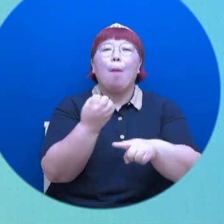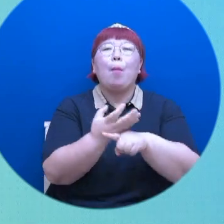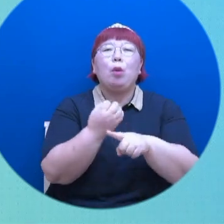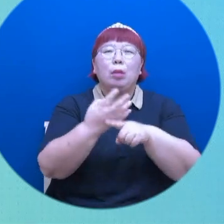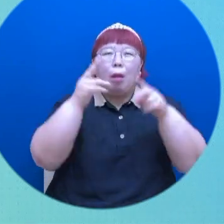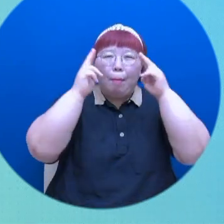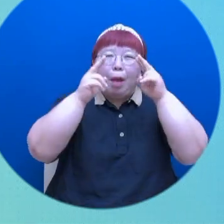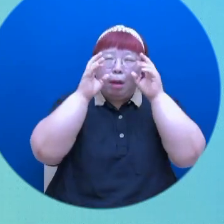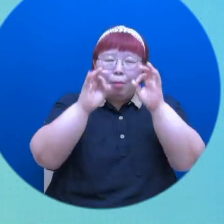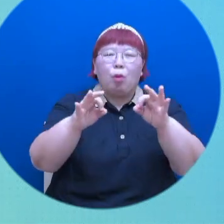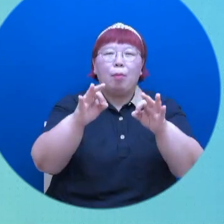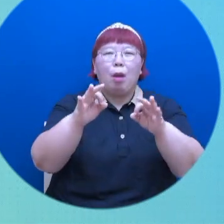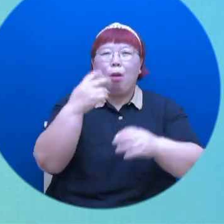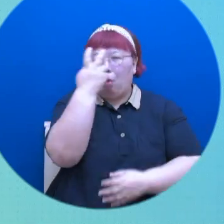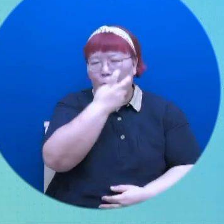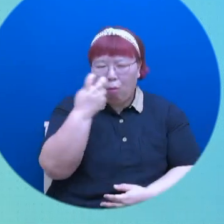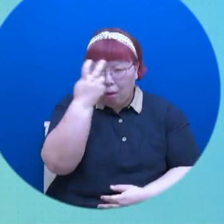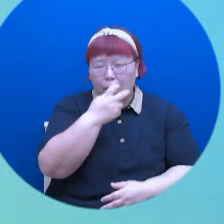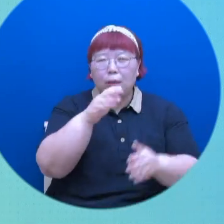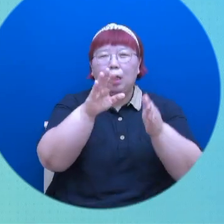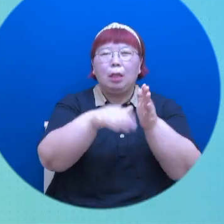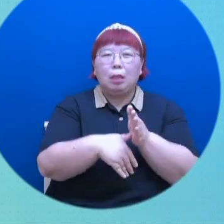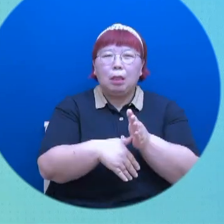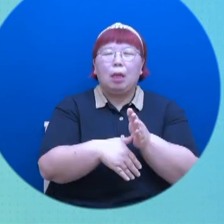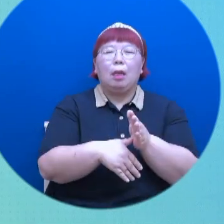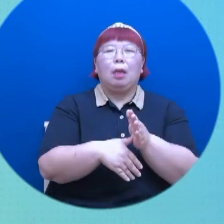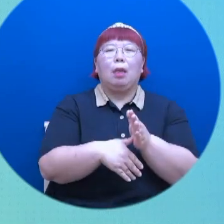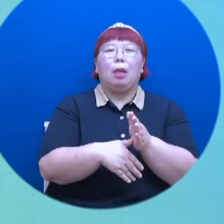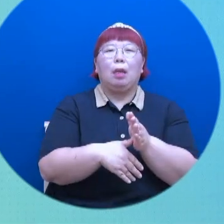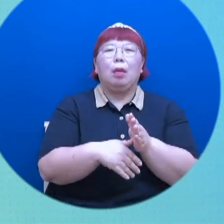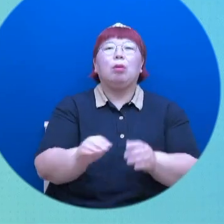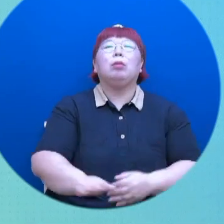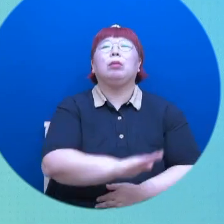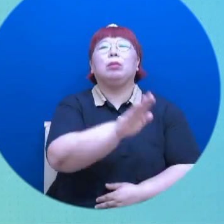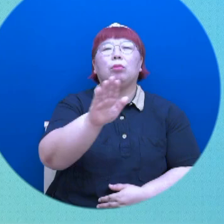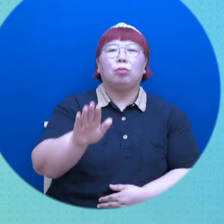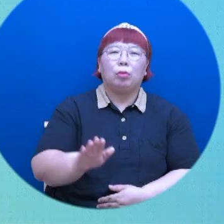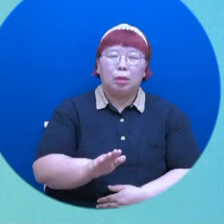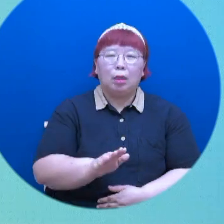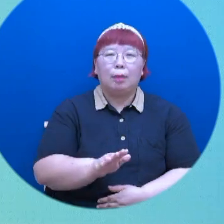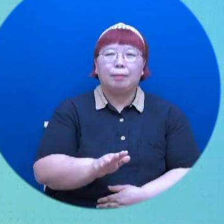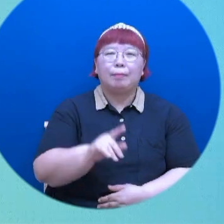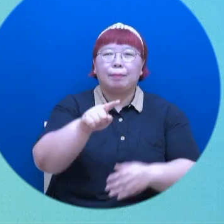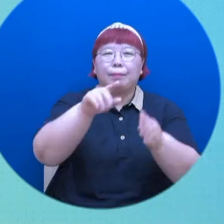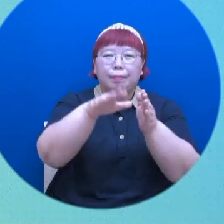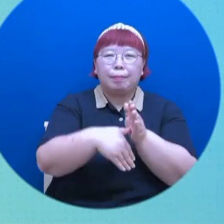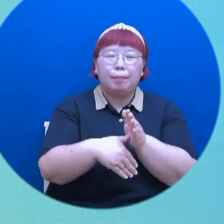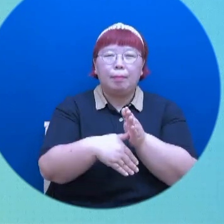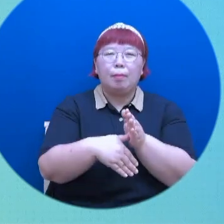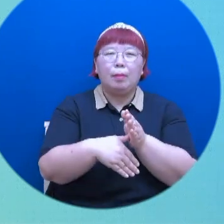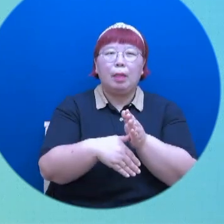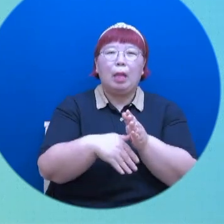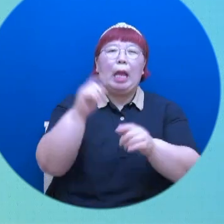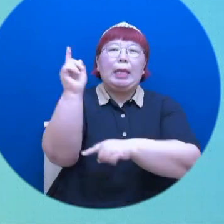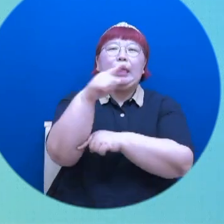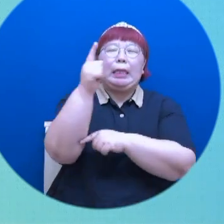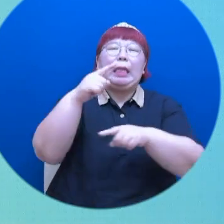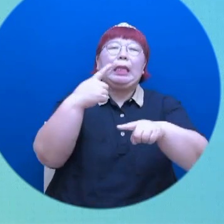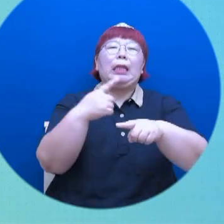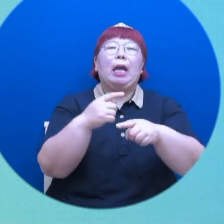바라보며 관찰할 때에 어느 순간 우리가 이 시대의 다윗이 되어